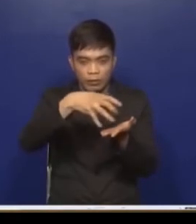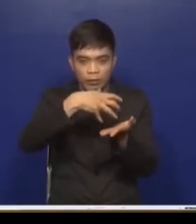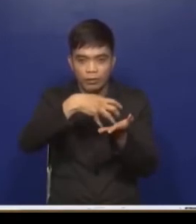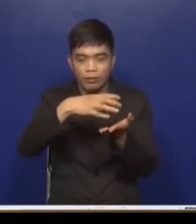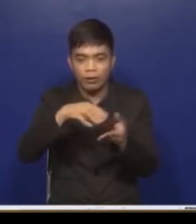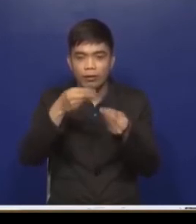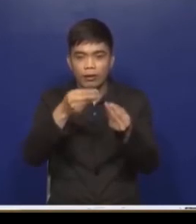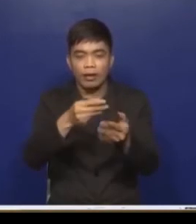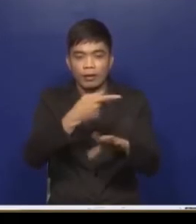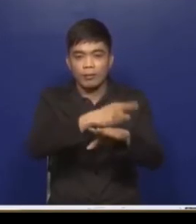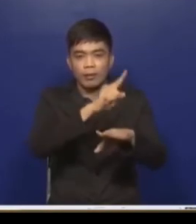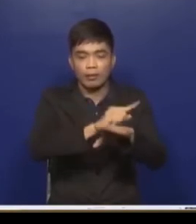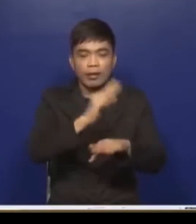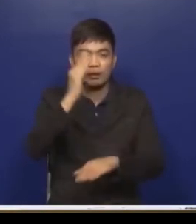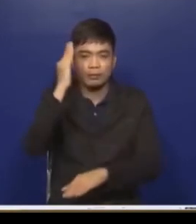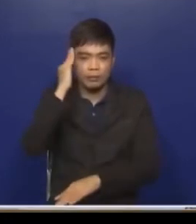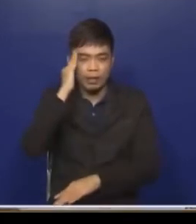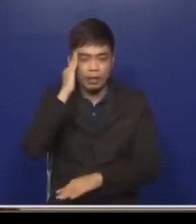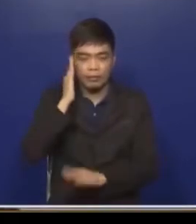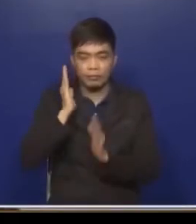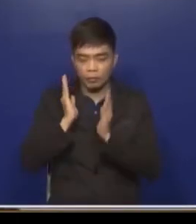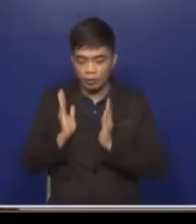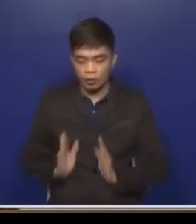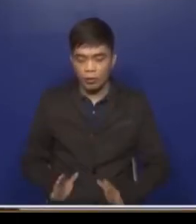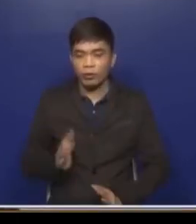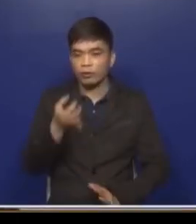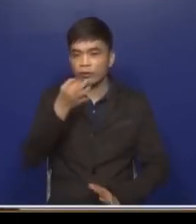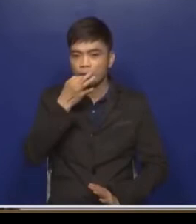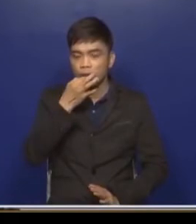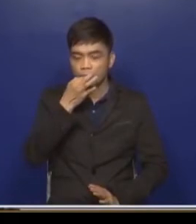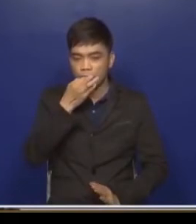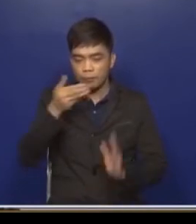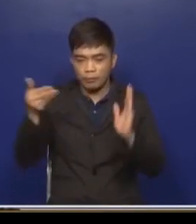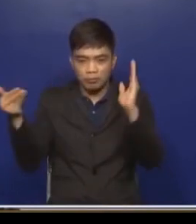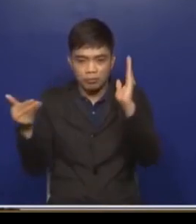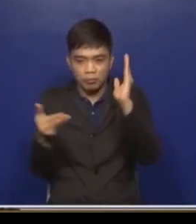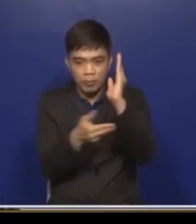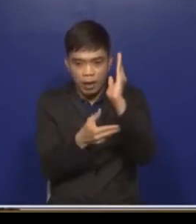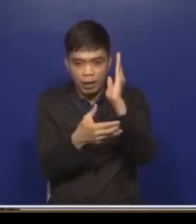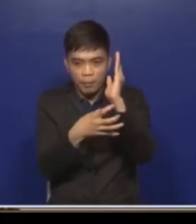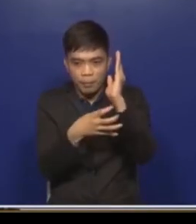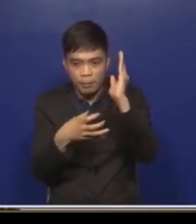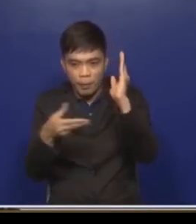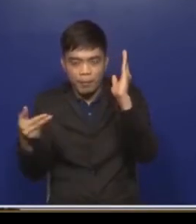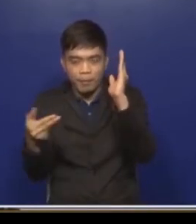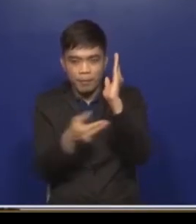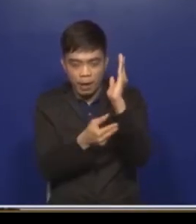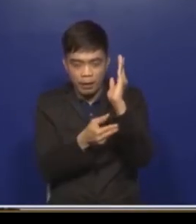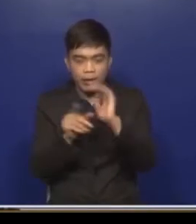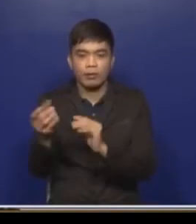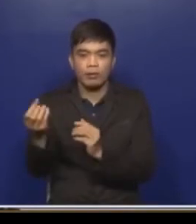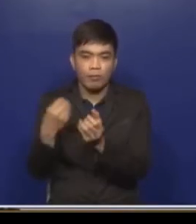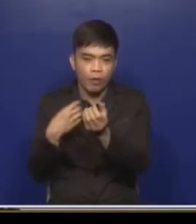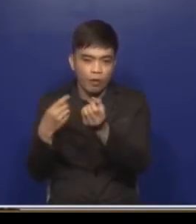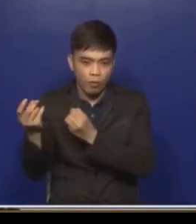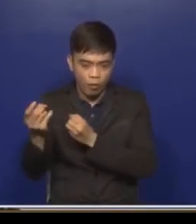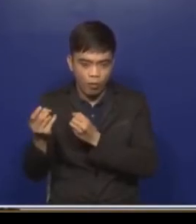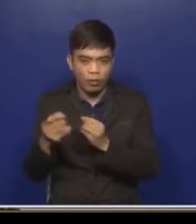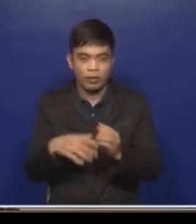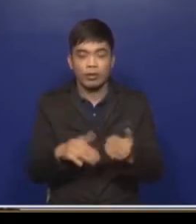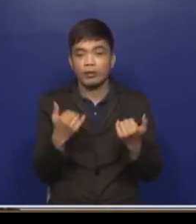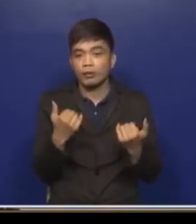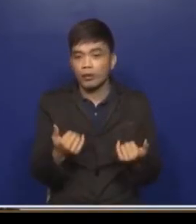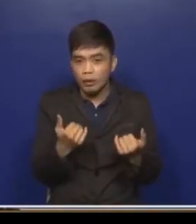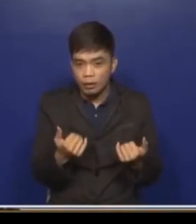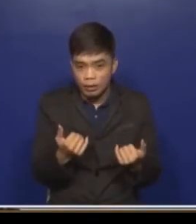ชาวส pizzaพัระณก erleนร้เรียนมาว่าจากการที่ leisureวน